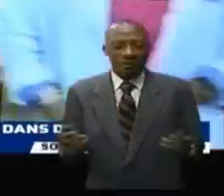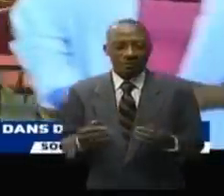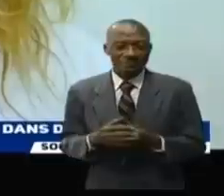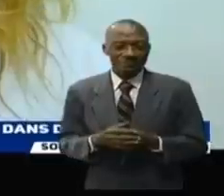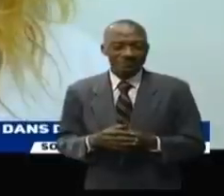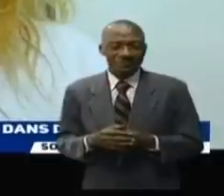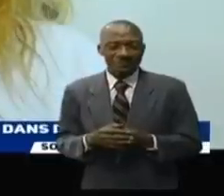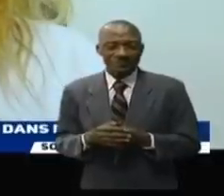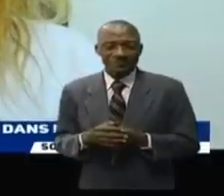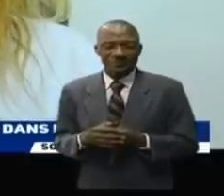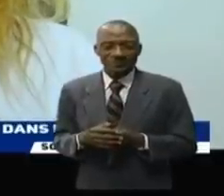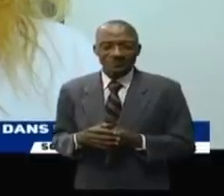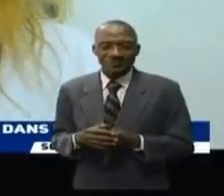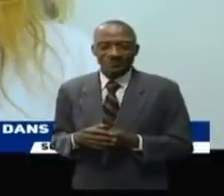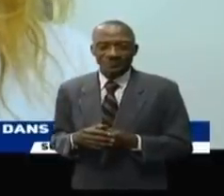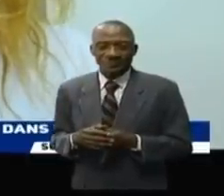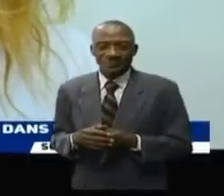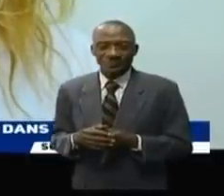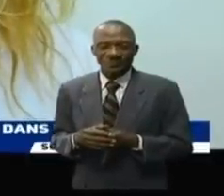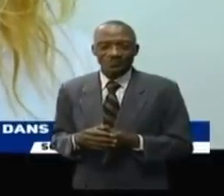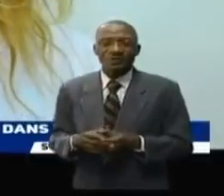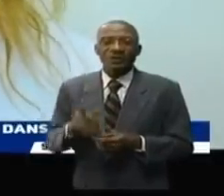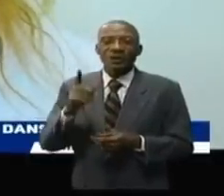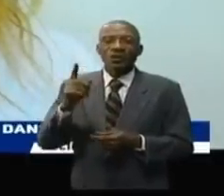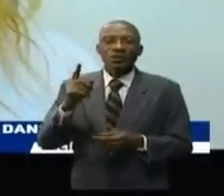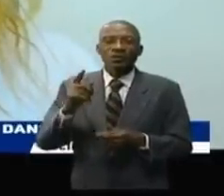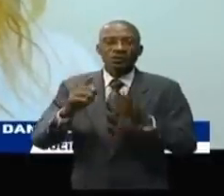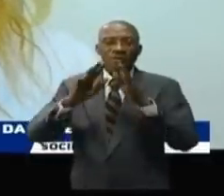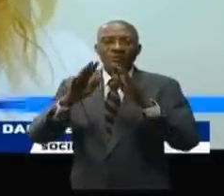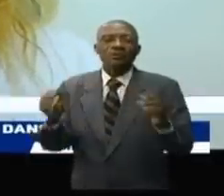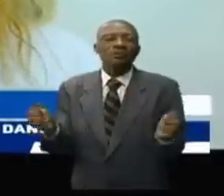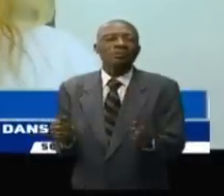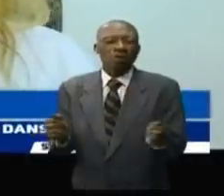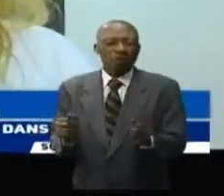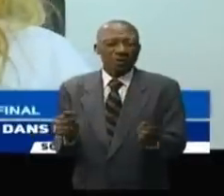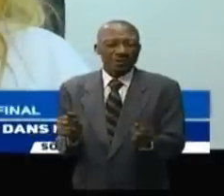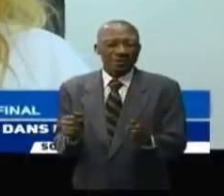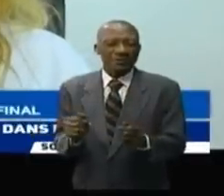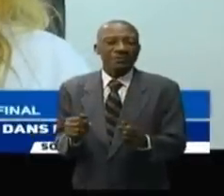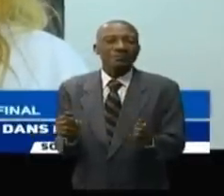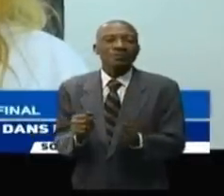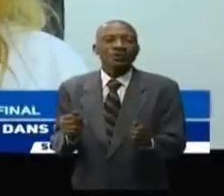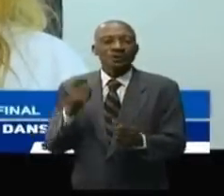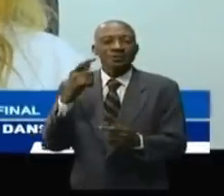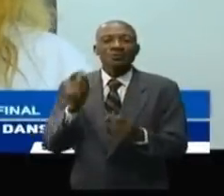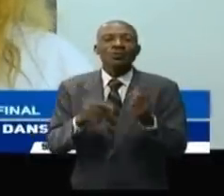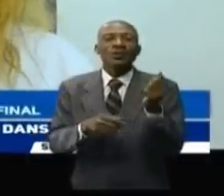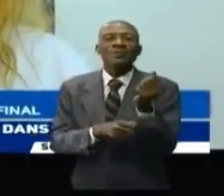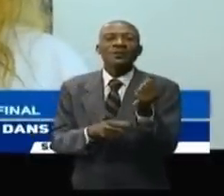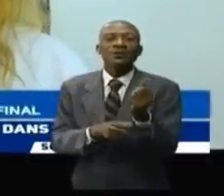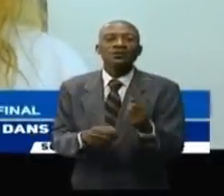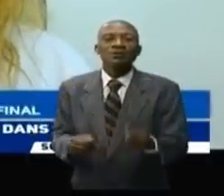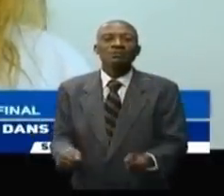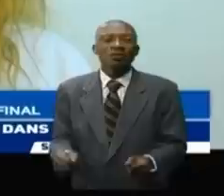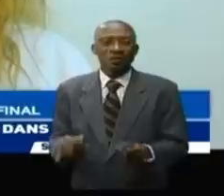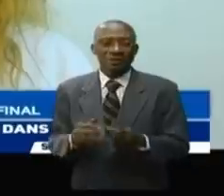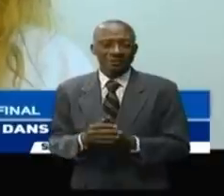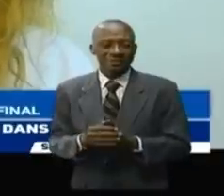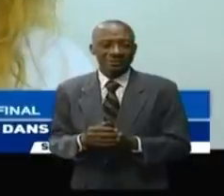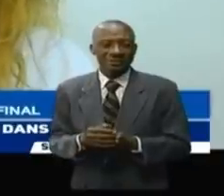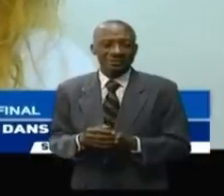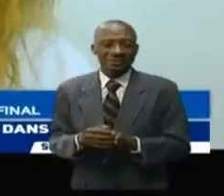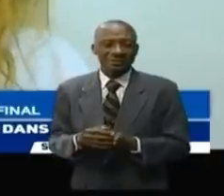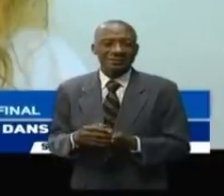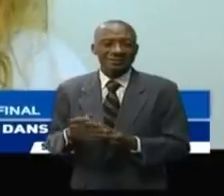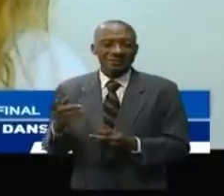affirmations. Une morgue à la française. Pourquoi j'ai dit à la française? Parce que c'est une morgue qui est intégrée dans